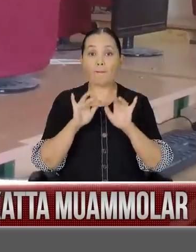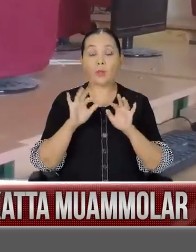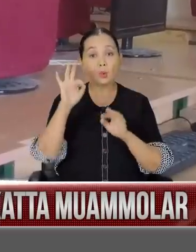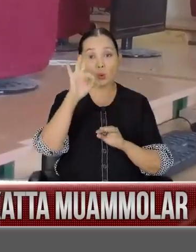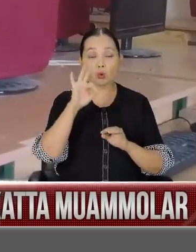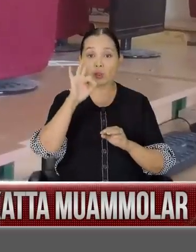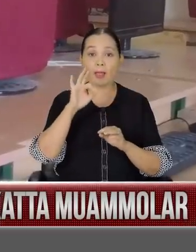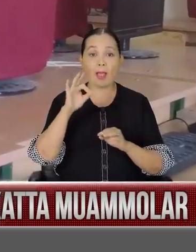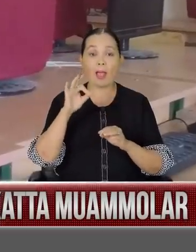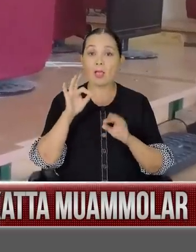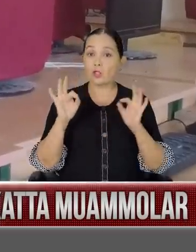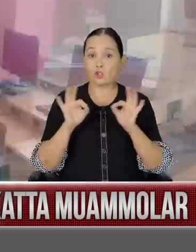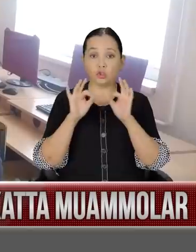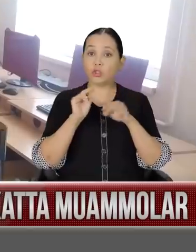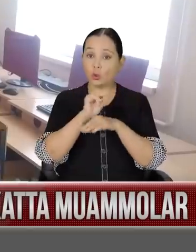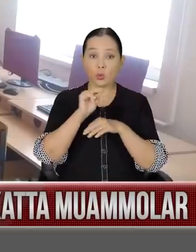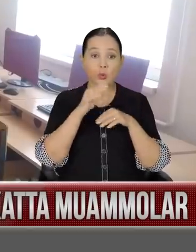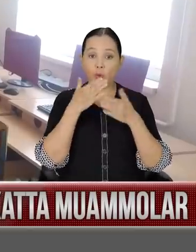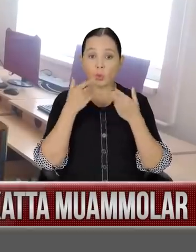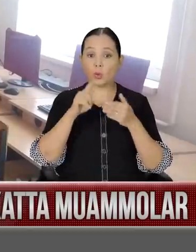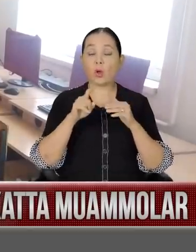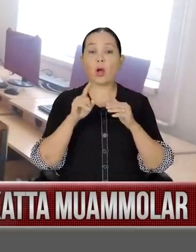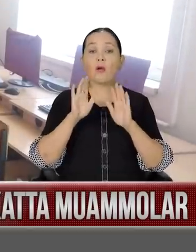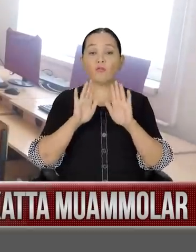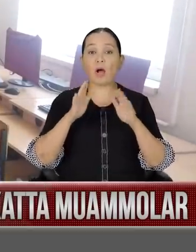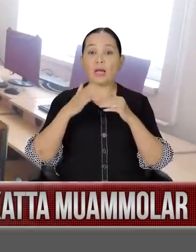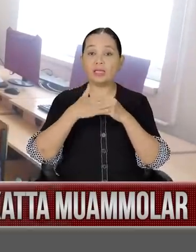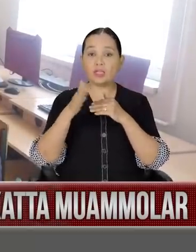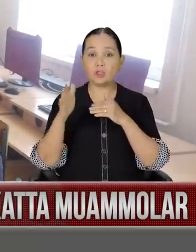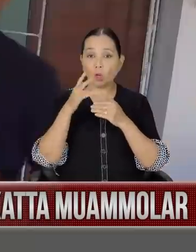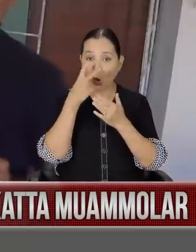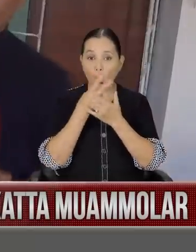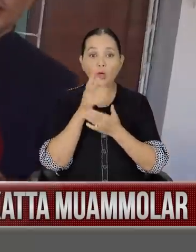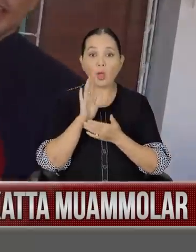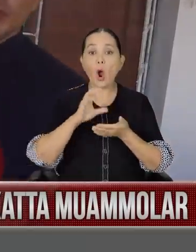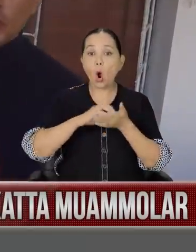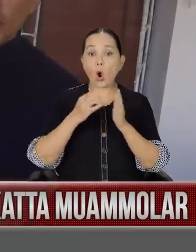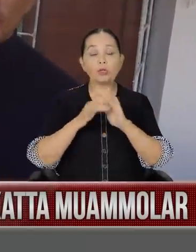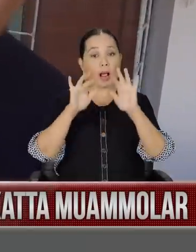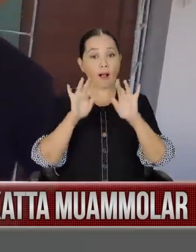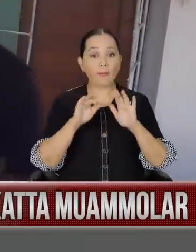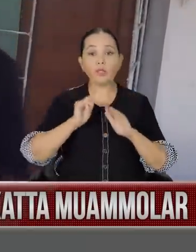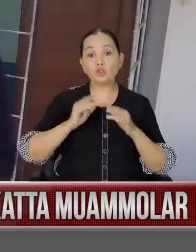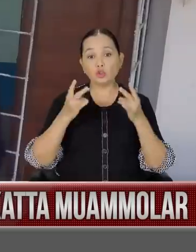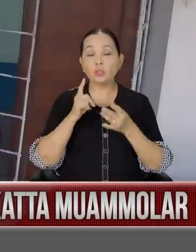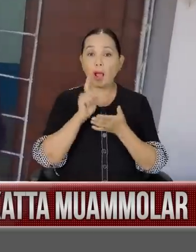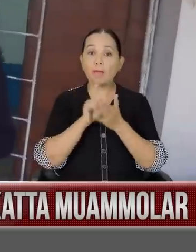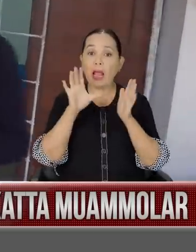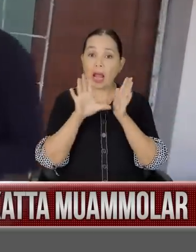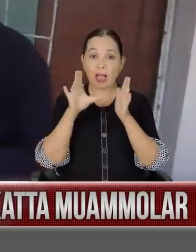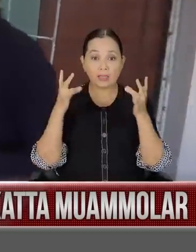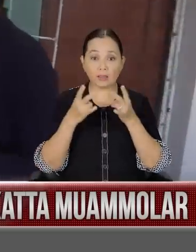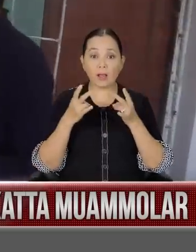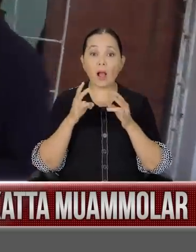sohasidan kallasiga hech narsa yo'q. Mana shu uyda faqat eshik ochilganda ko'riladi. Xonadagi kompyuterlar ishlashi uchun albatta elektr